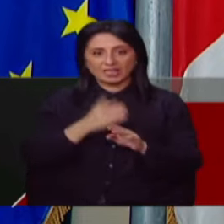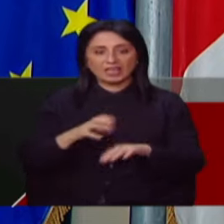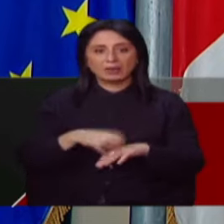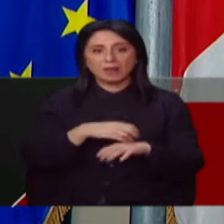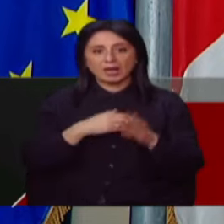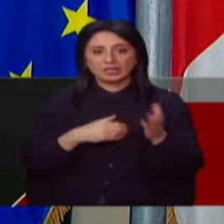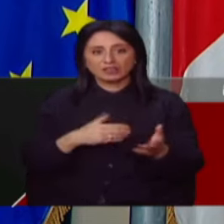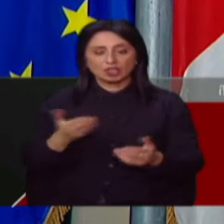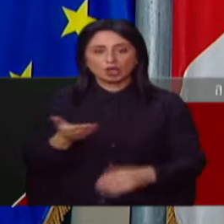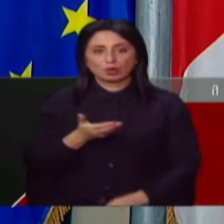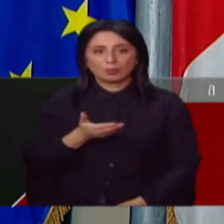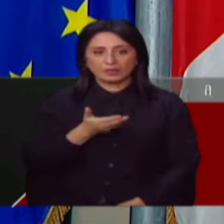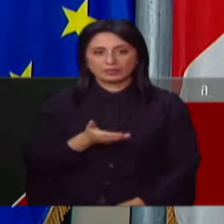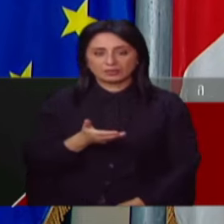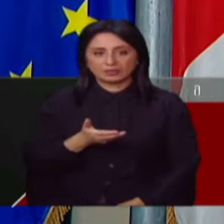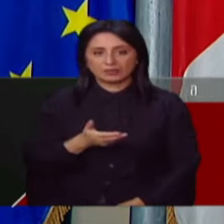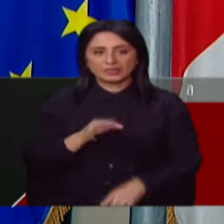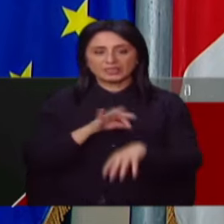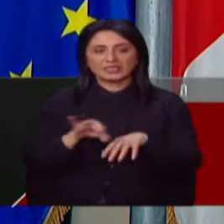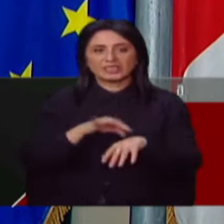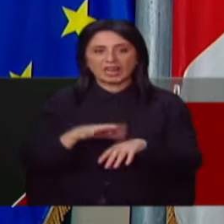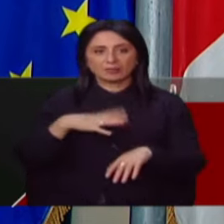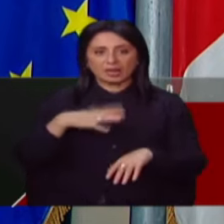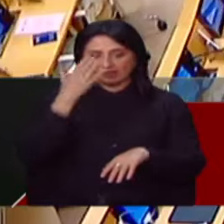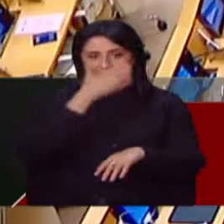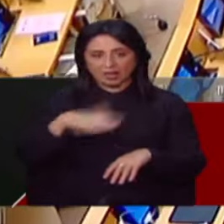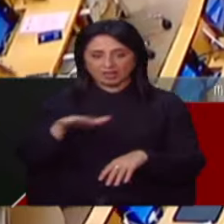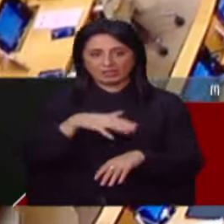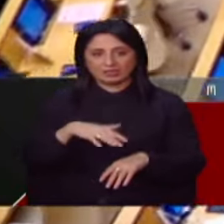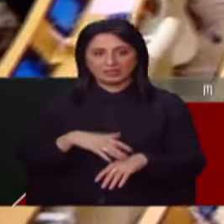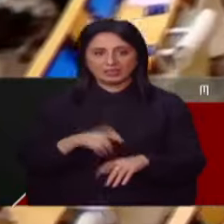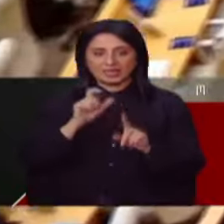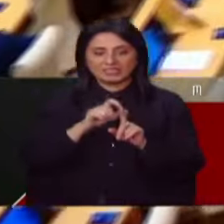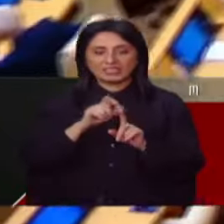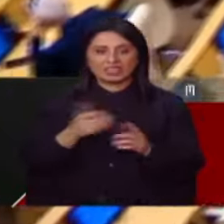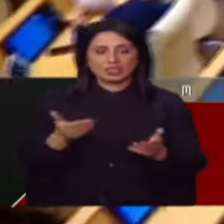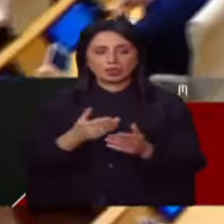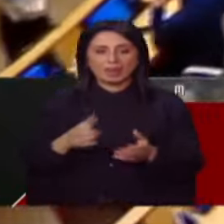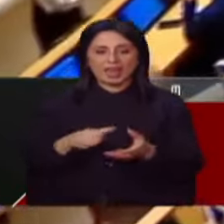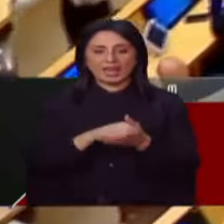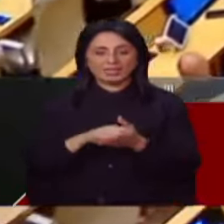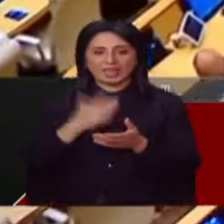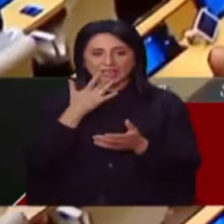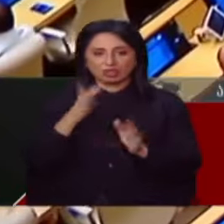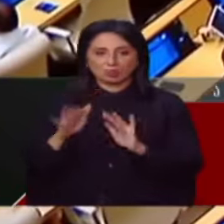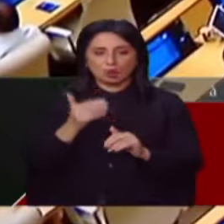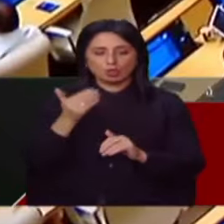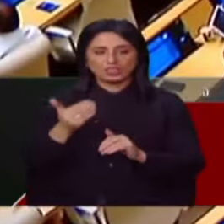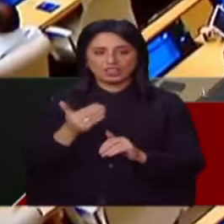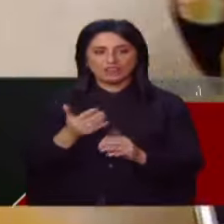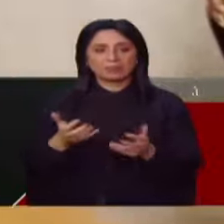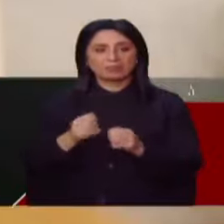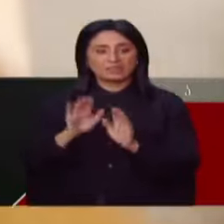პარტია, რომელიც ძალადობს ქართულ ხალხზე. ლექსიკას, რომელიც ერთიანობა ნაციონალური